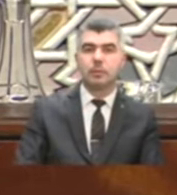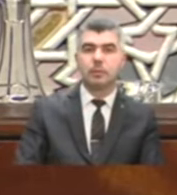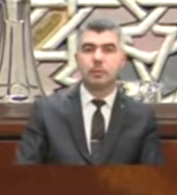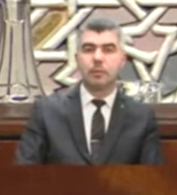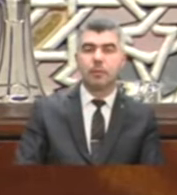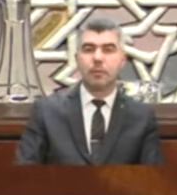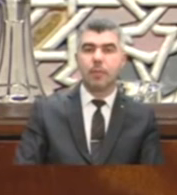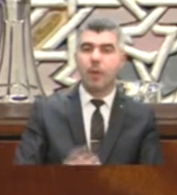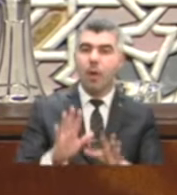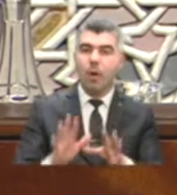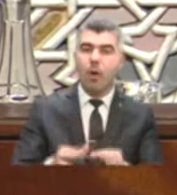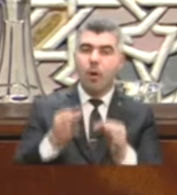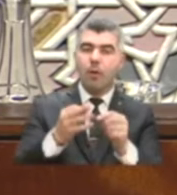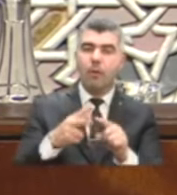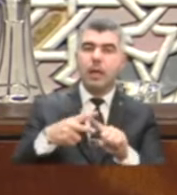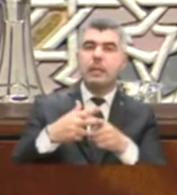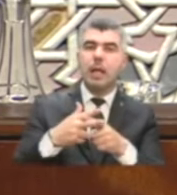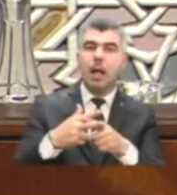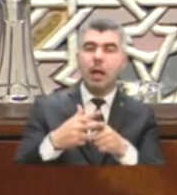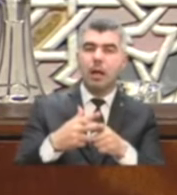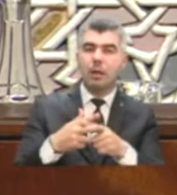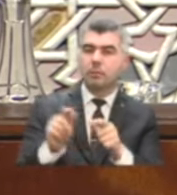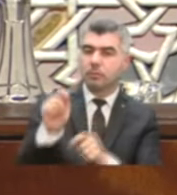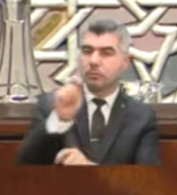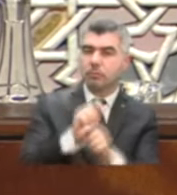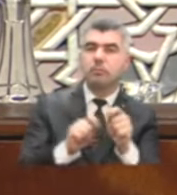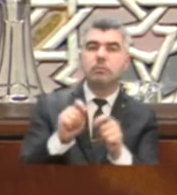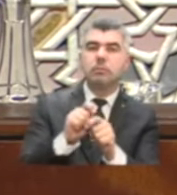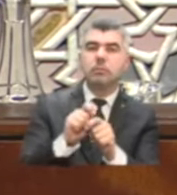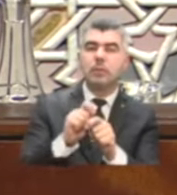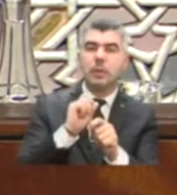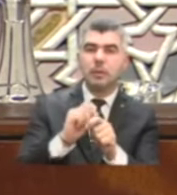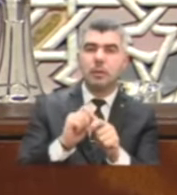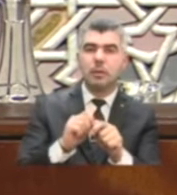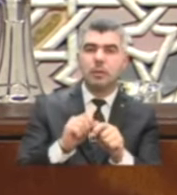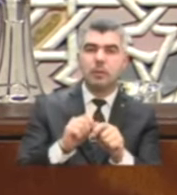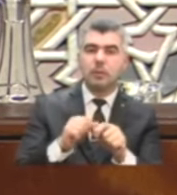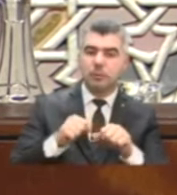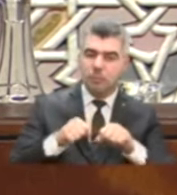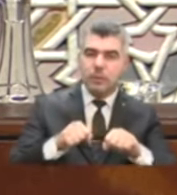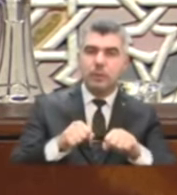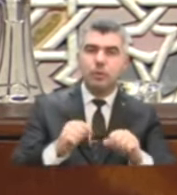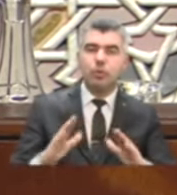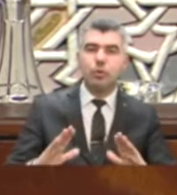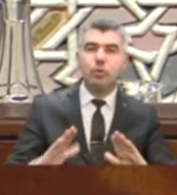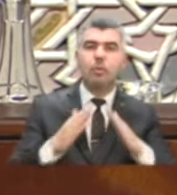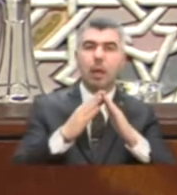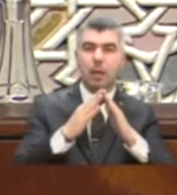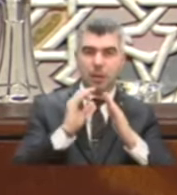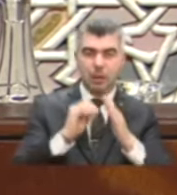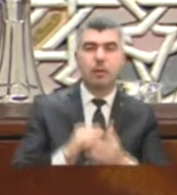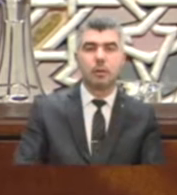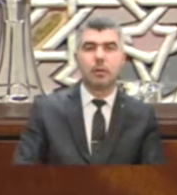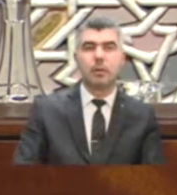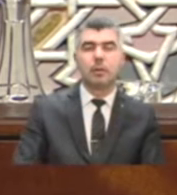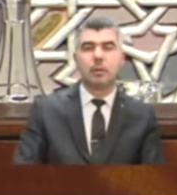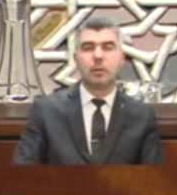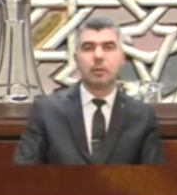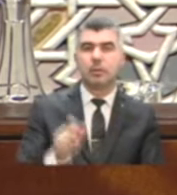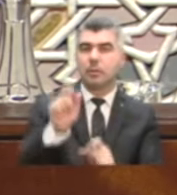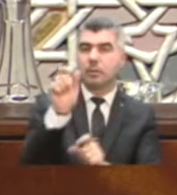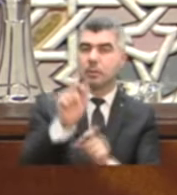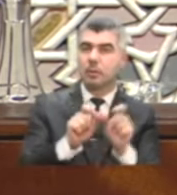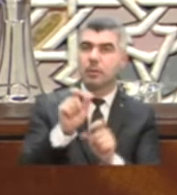متعلق بخلق صناعات لتتمين المواد المعدنية المستخرجة محليا، للسيدات والسادة النواب